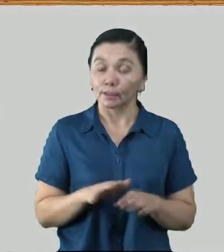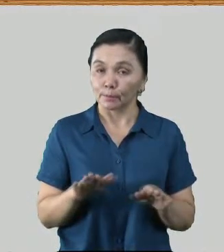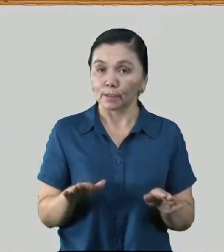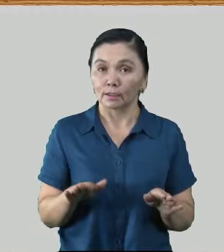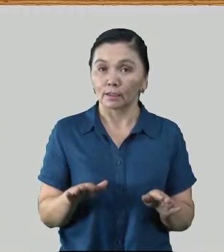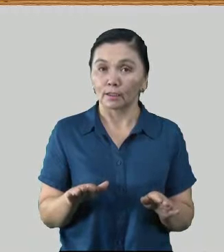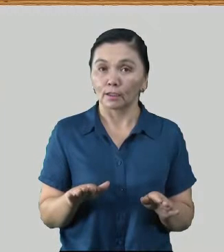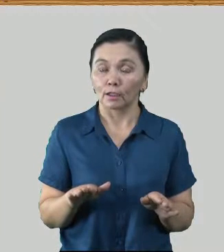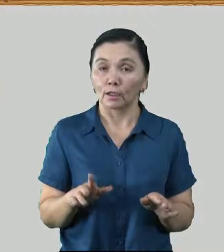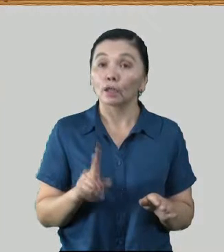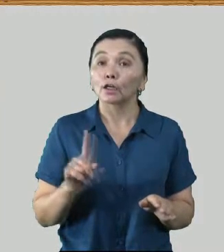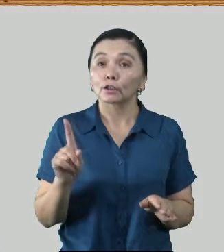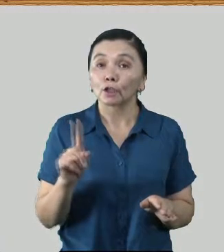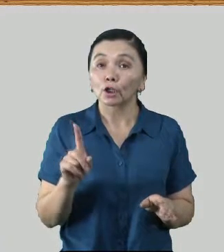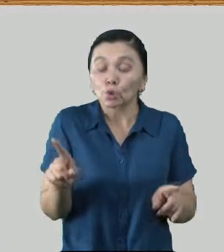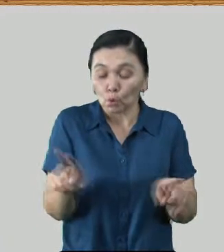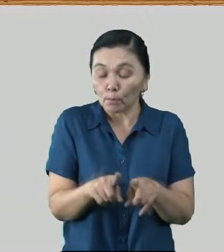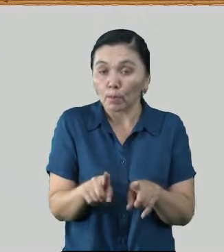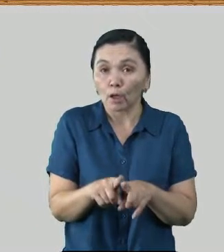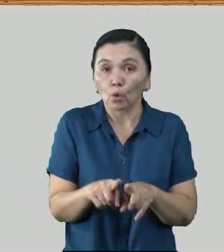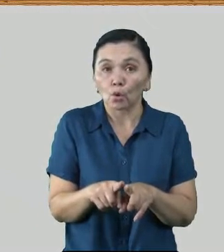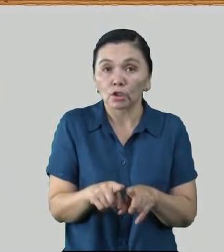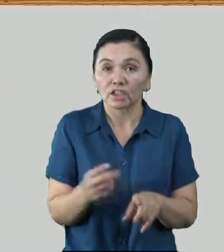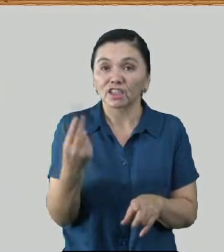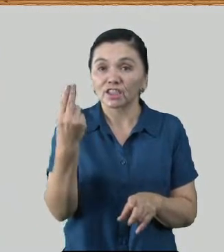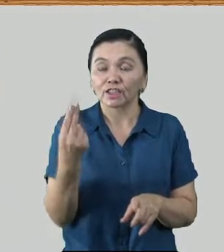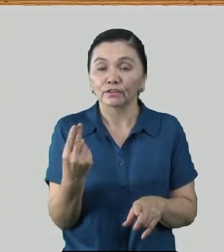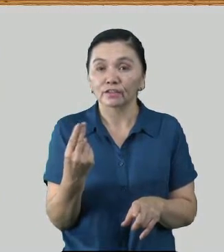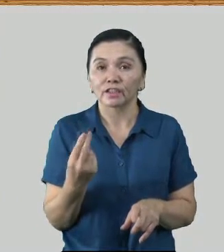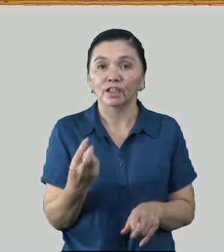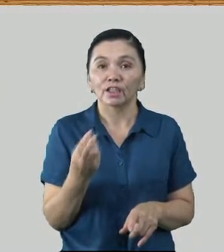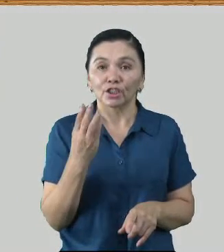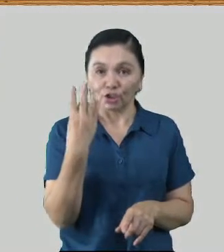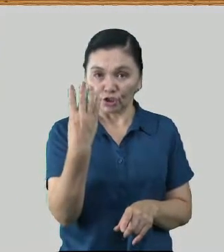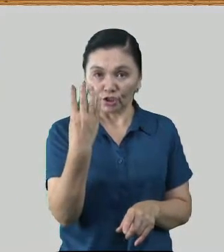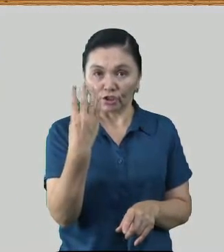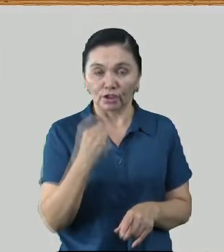Ребята, на что похожа цифра 4?